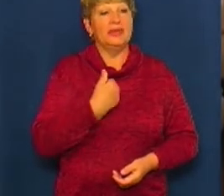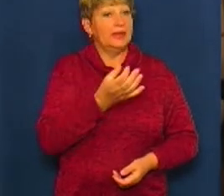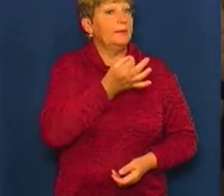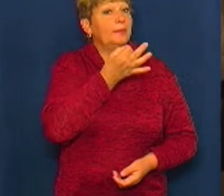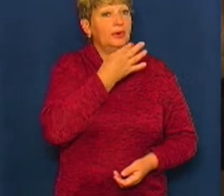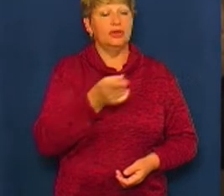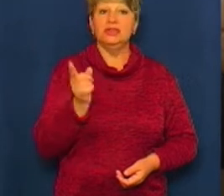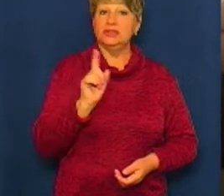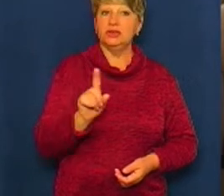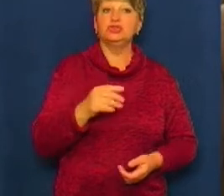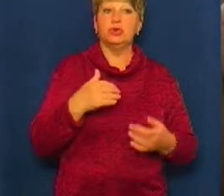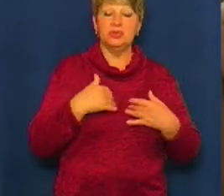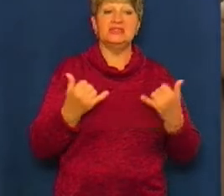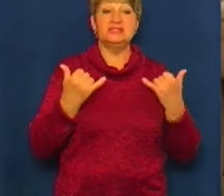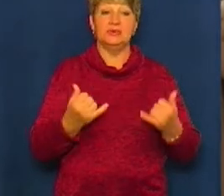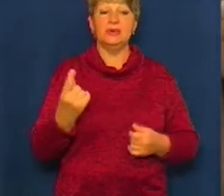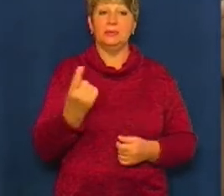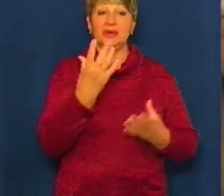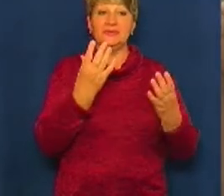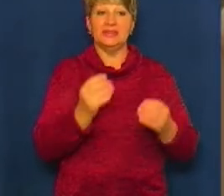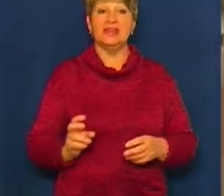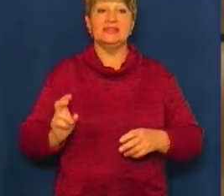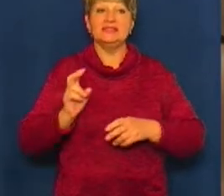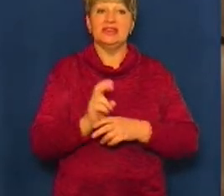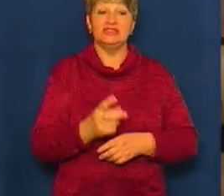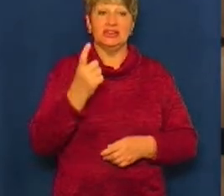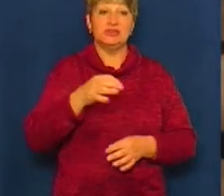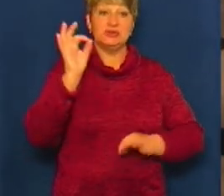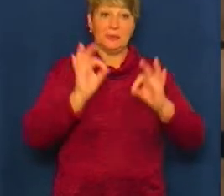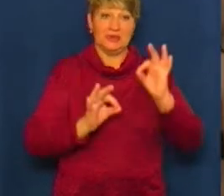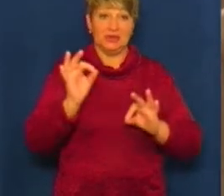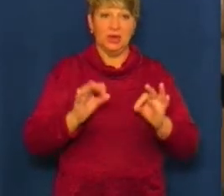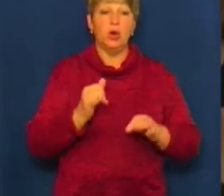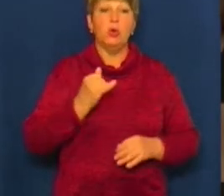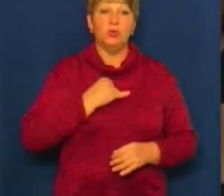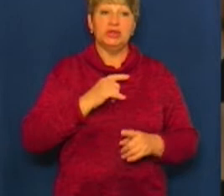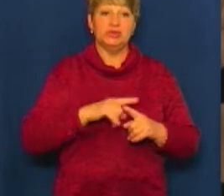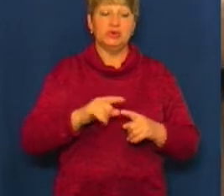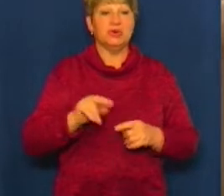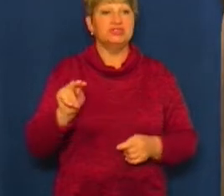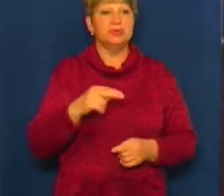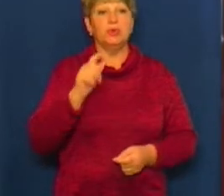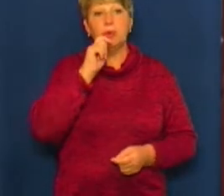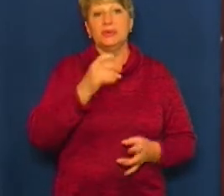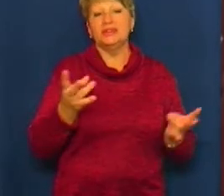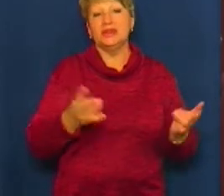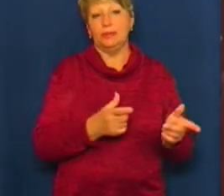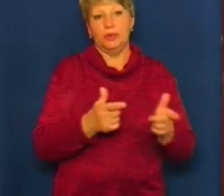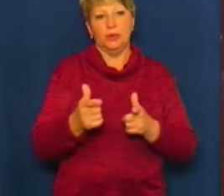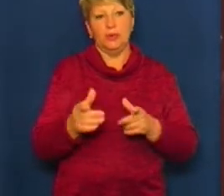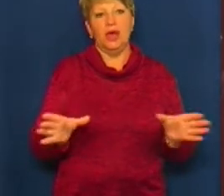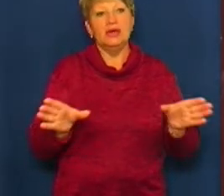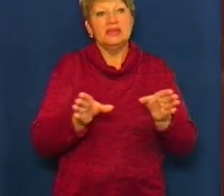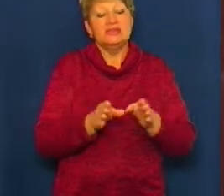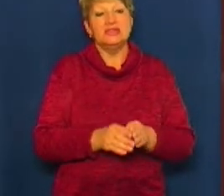що ми вже сьогодні зайшли перший день на всі 100, тому що у нас скоро чемпіонат України і нам треба готуватися. Разом із